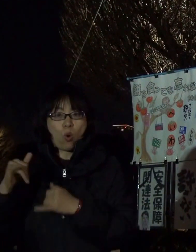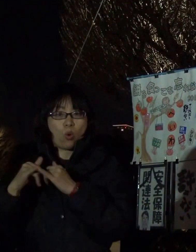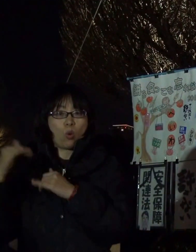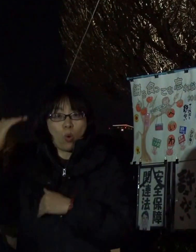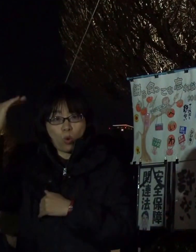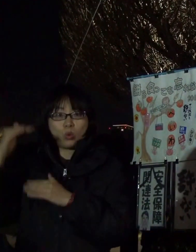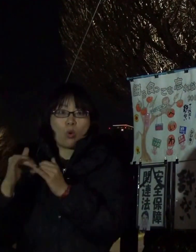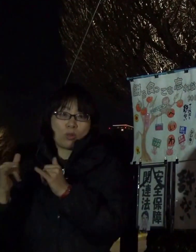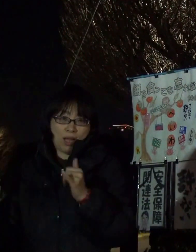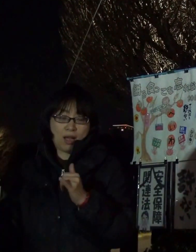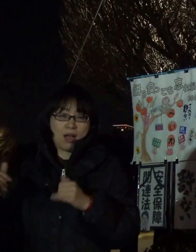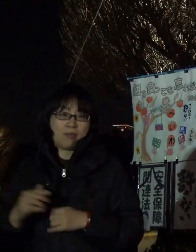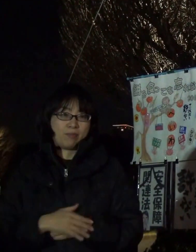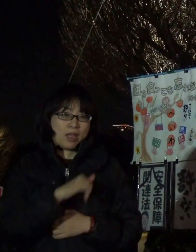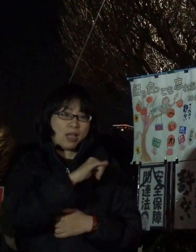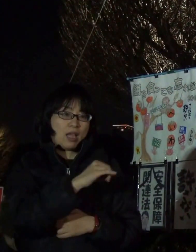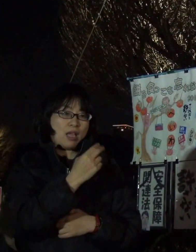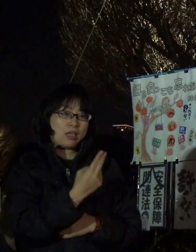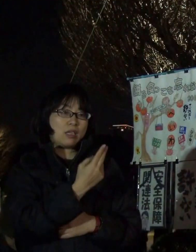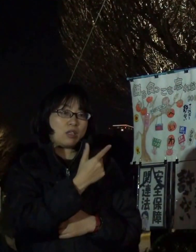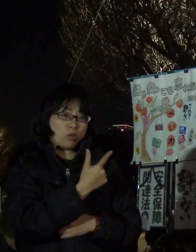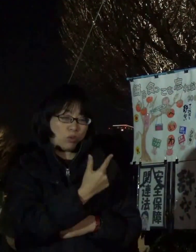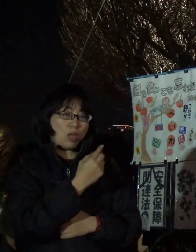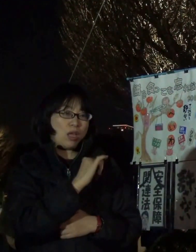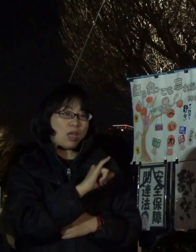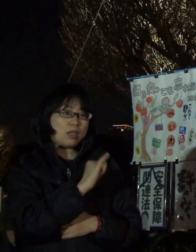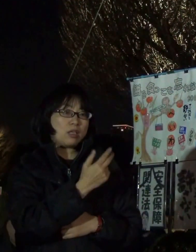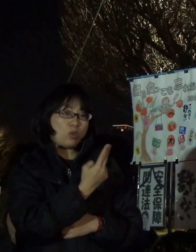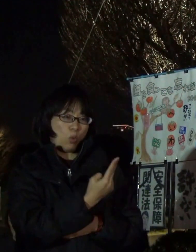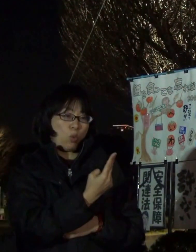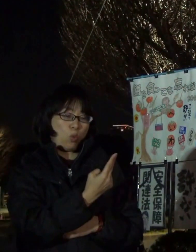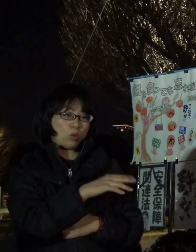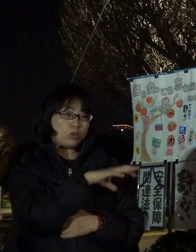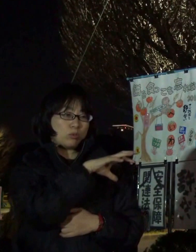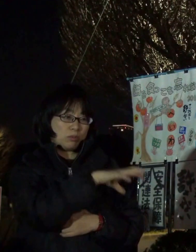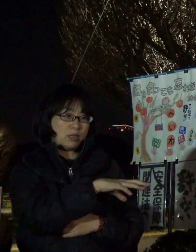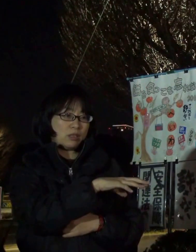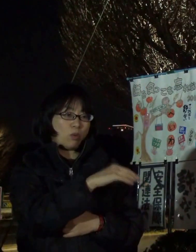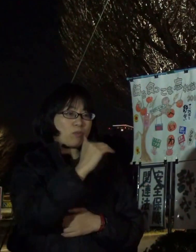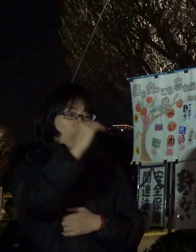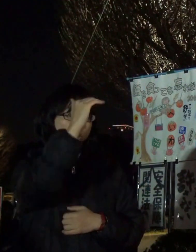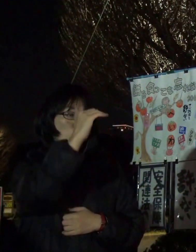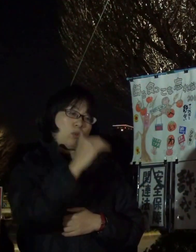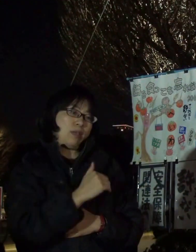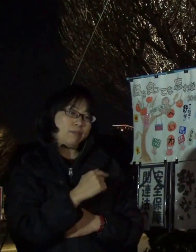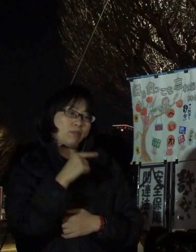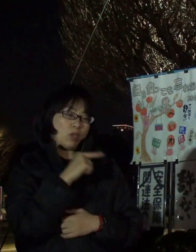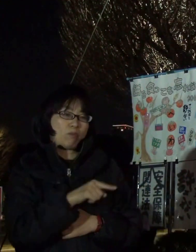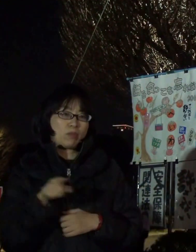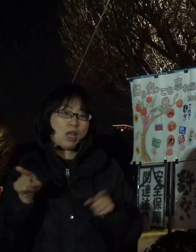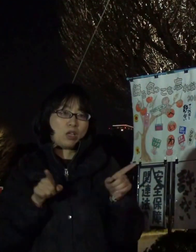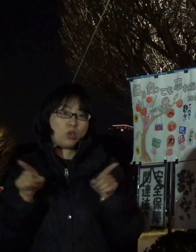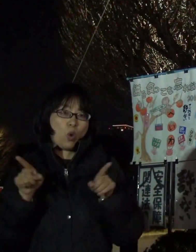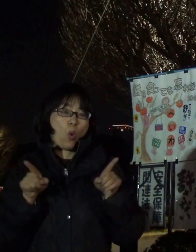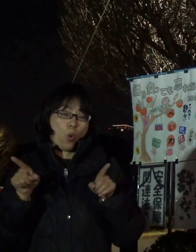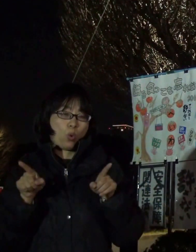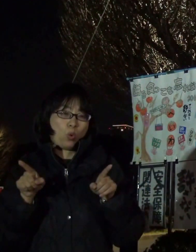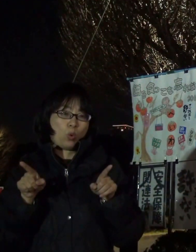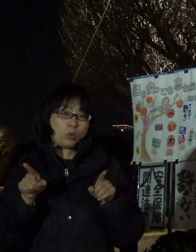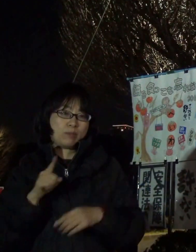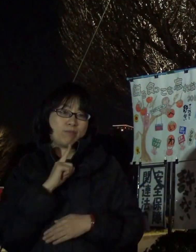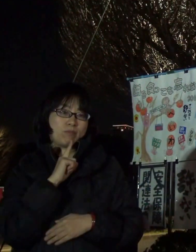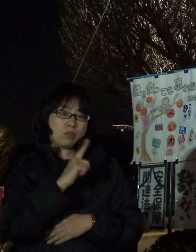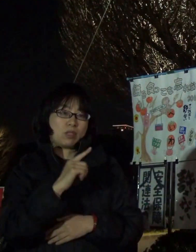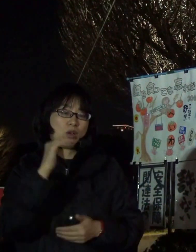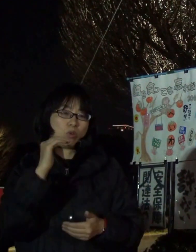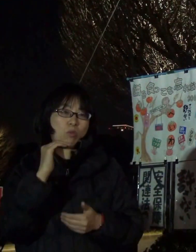ものです。ネオさんは言います、共に生きよう、差別はダメと伝えていけば、いつかヘイトする人たち